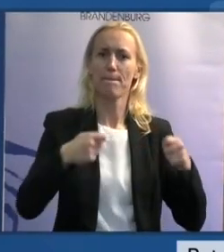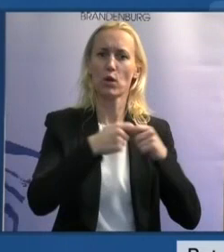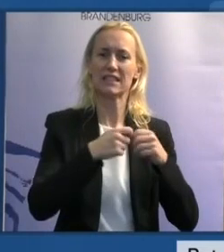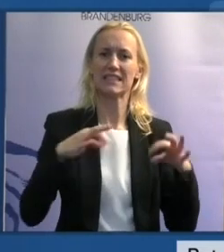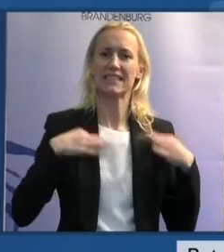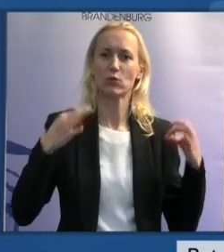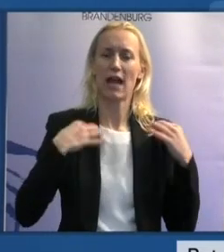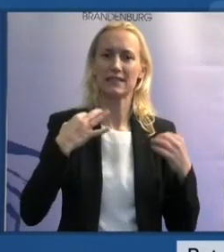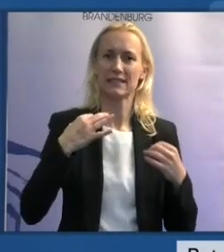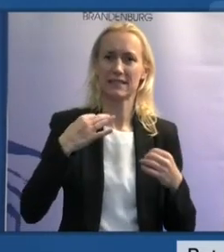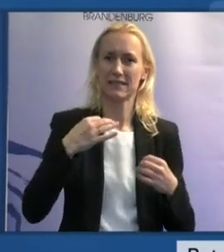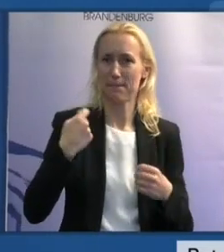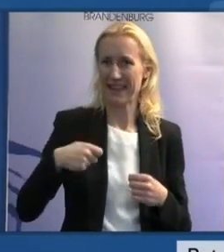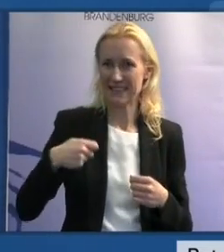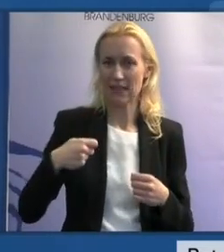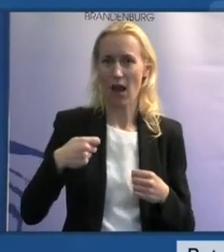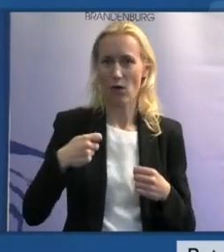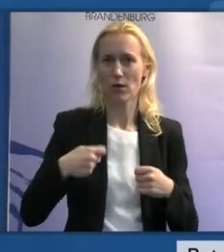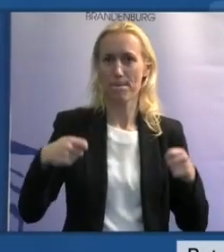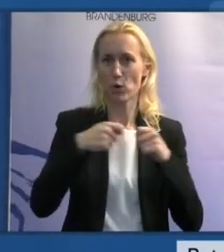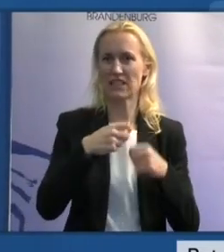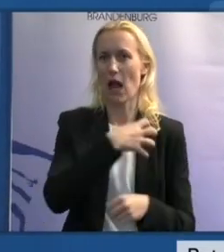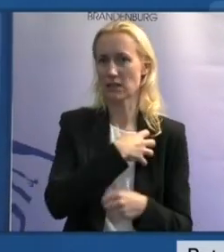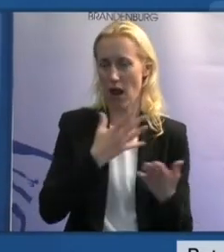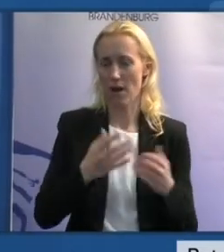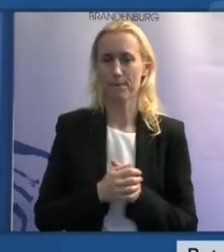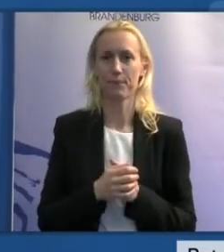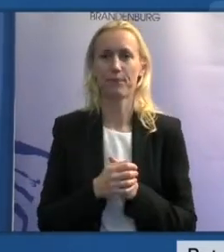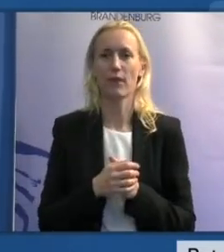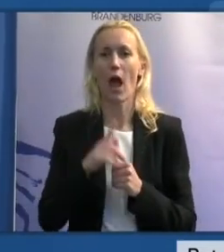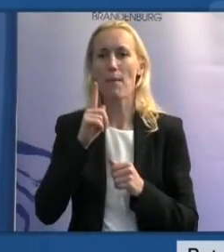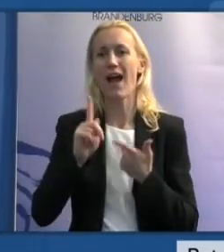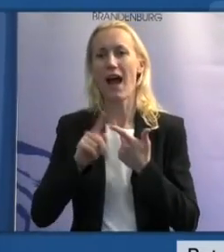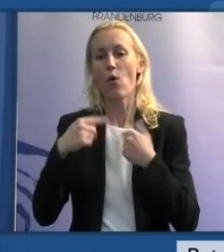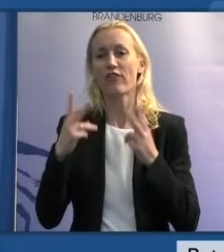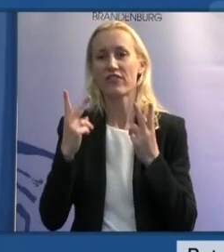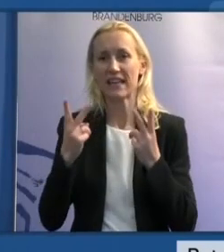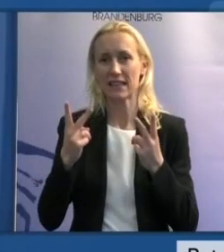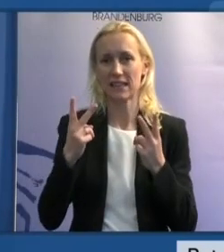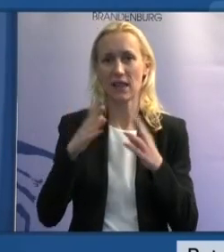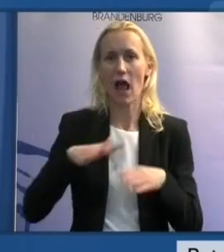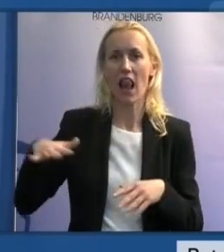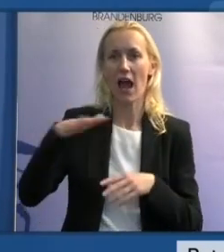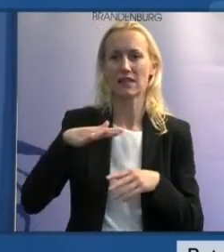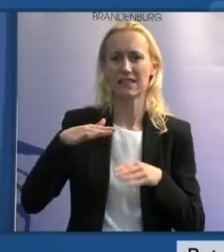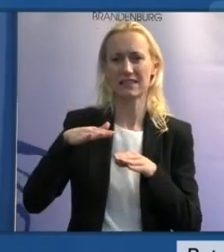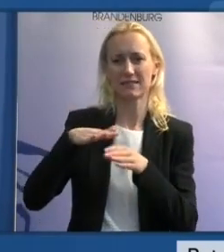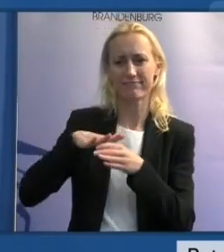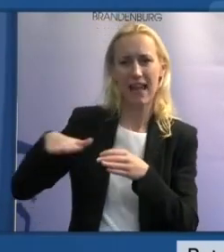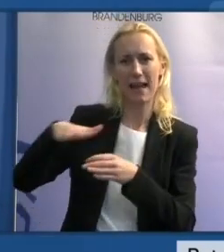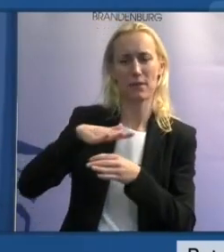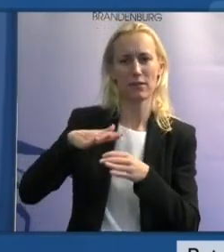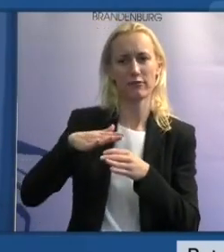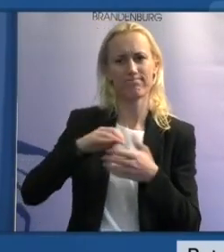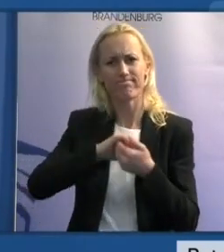mit dem Bundeskanzler. Auf der anderen Seite kommt es natürlich weiterhin darauf an, dass die Landesebene